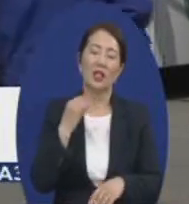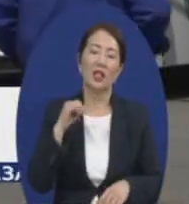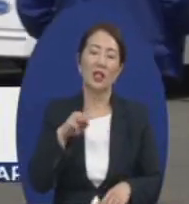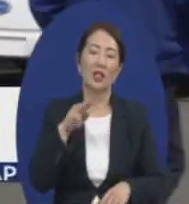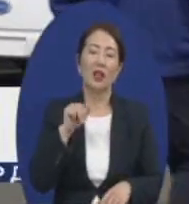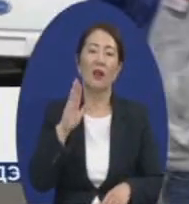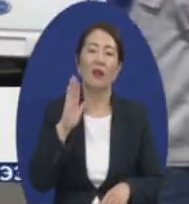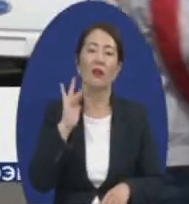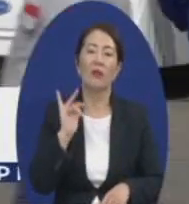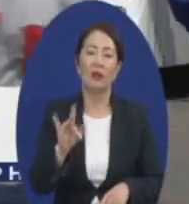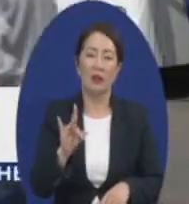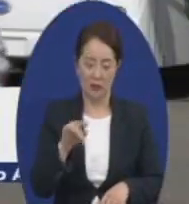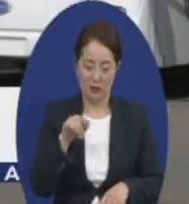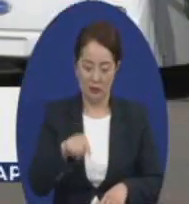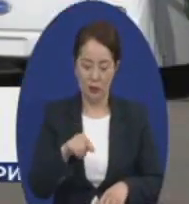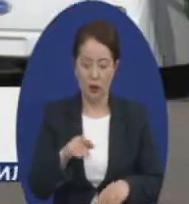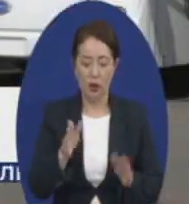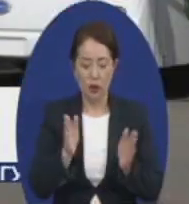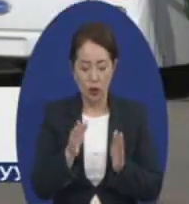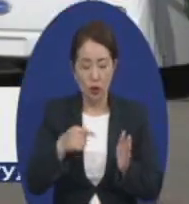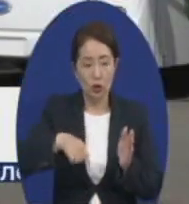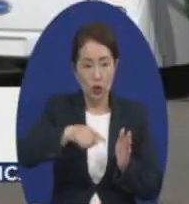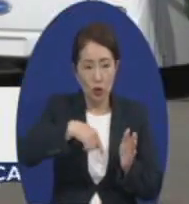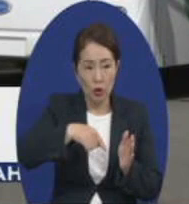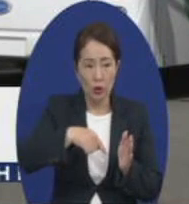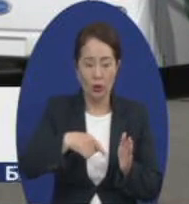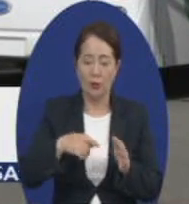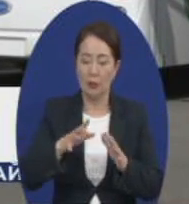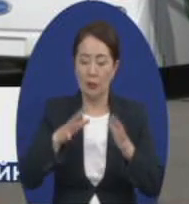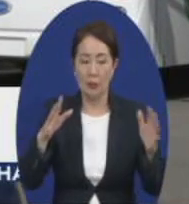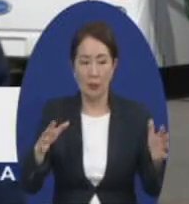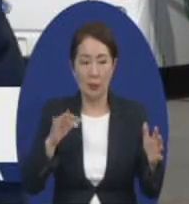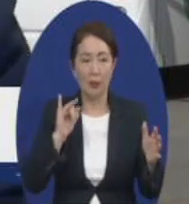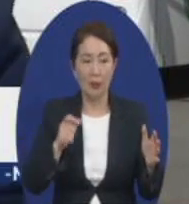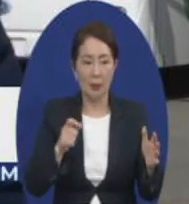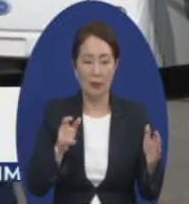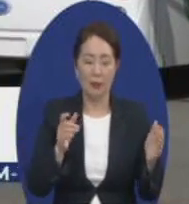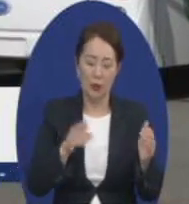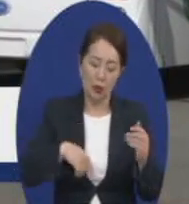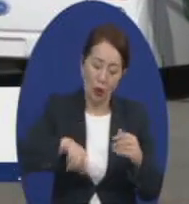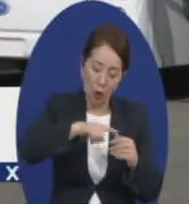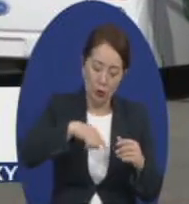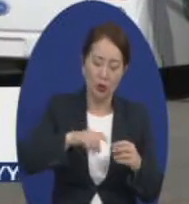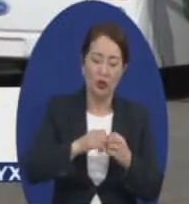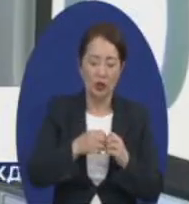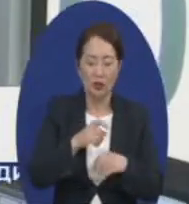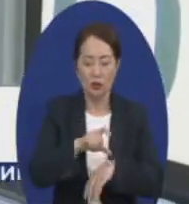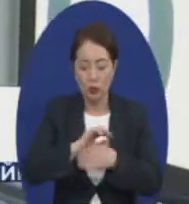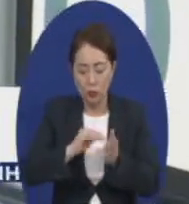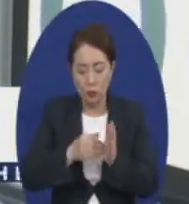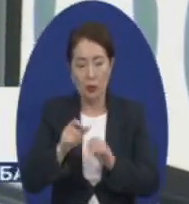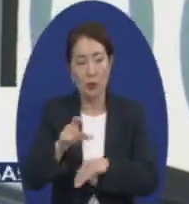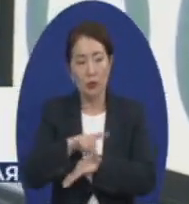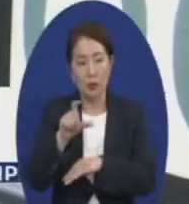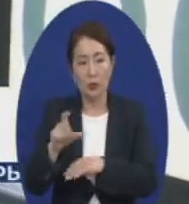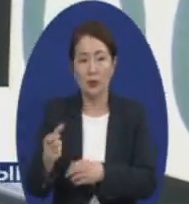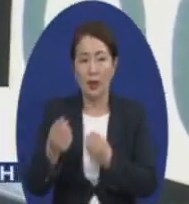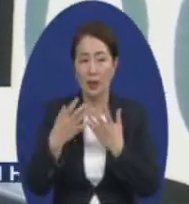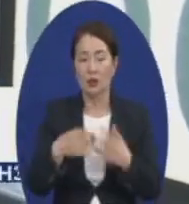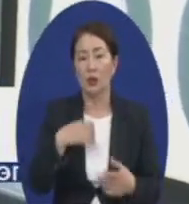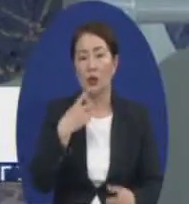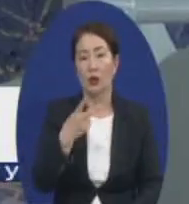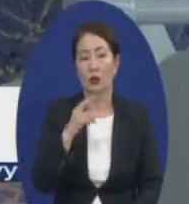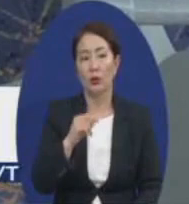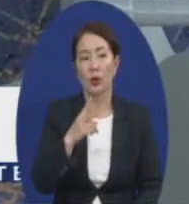одоо дотор буюу баг төрөө их төрөө дотор л хийх ихний ээлжиндээ юм төлөвлөлтийг бол мэрэгжлийн улсууд бол гаргацсан байгаа. 2021